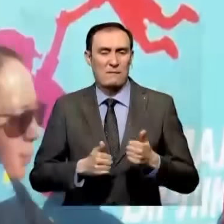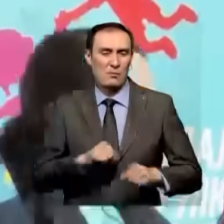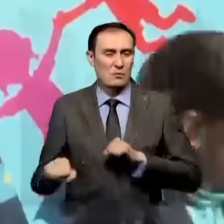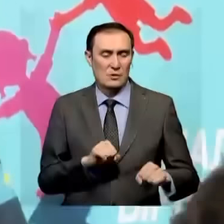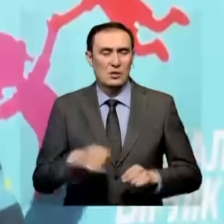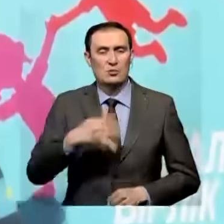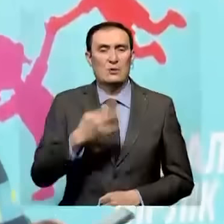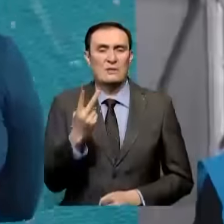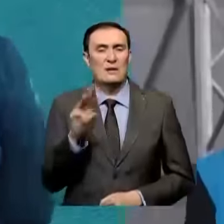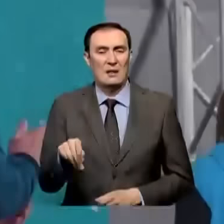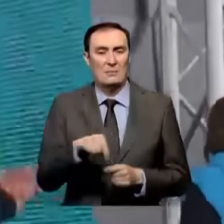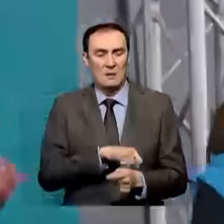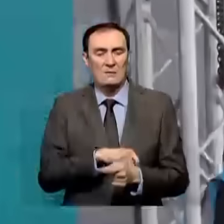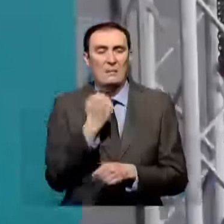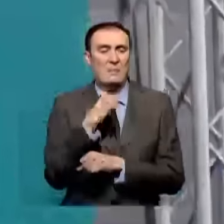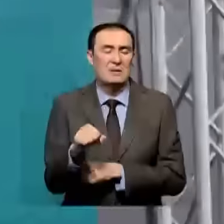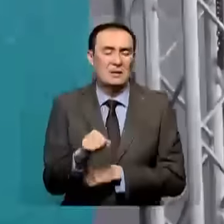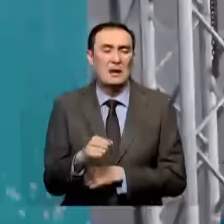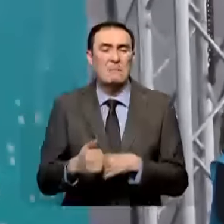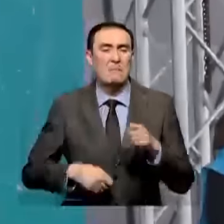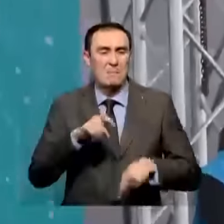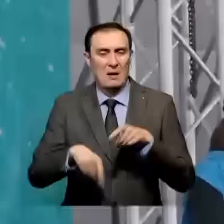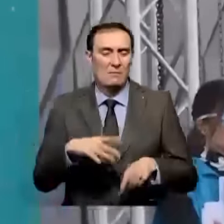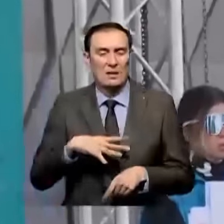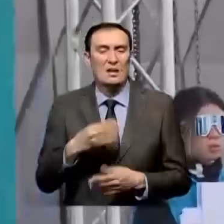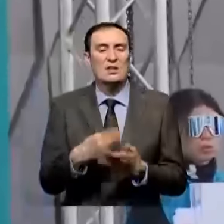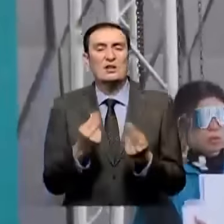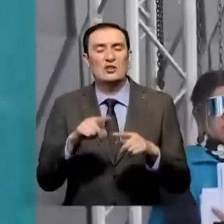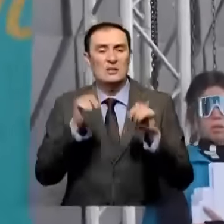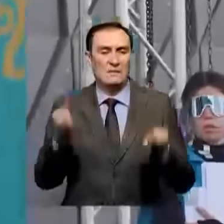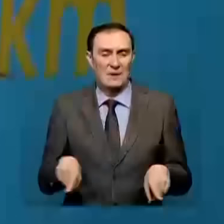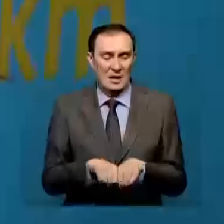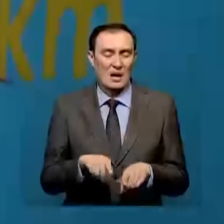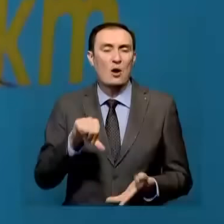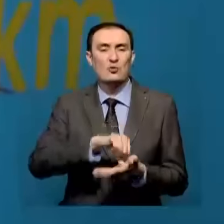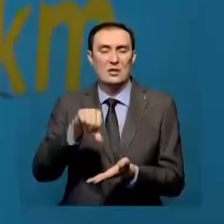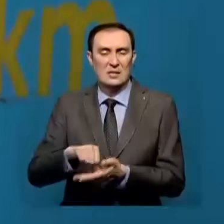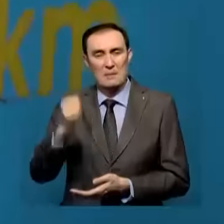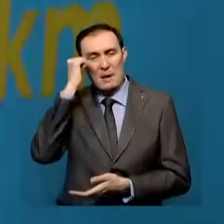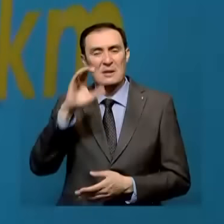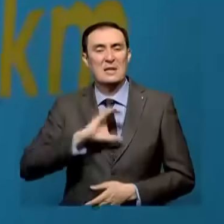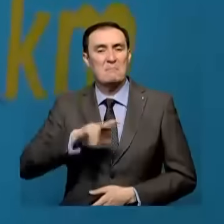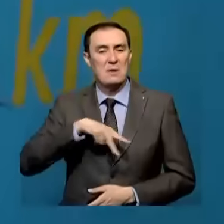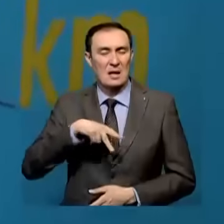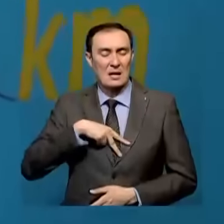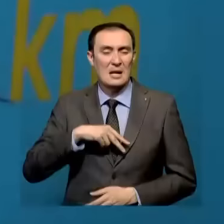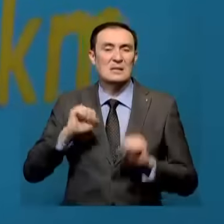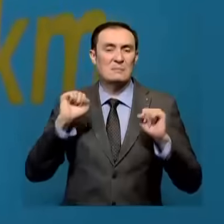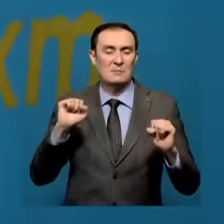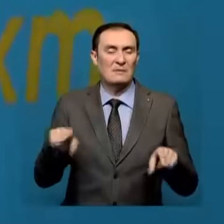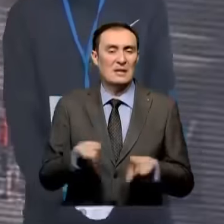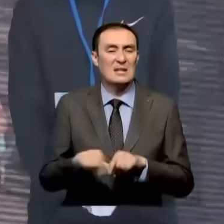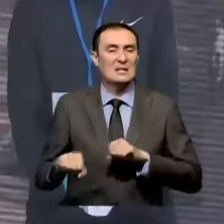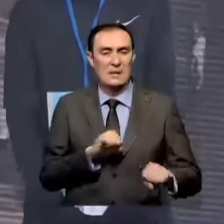на 42 километра. Победители большого марафона получили денежные сертификаты, а все участники – памятные медали. Для спортсменов